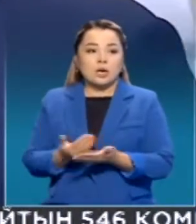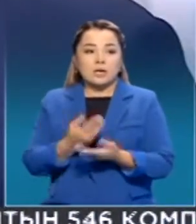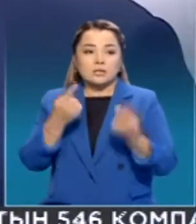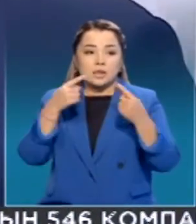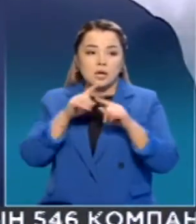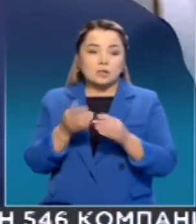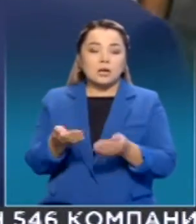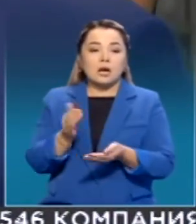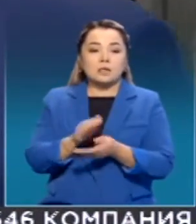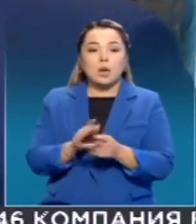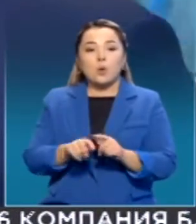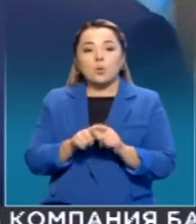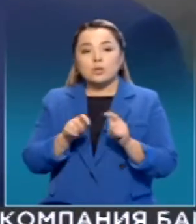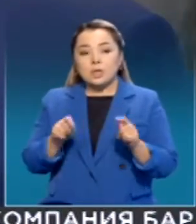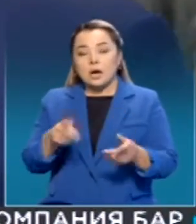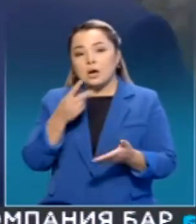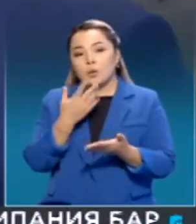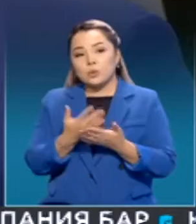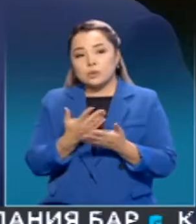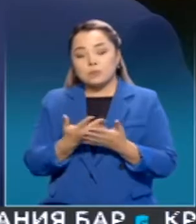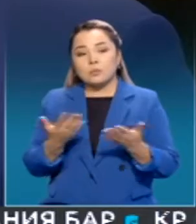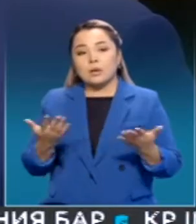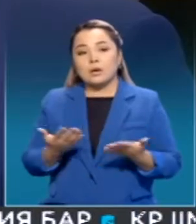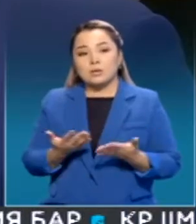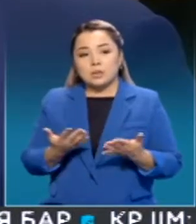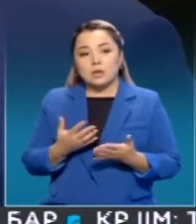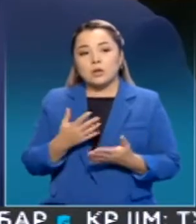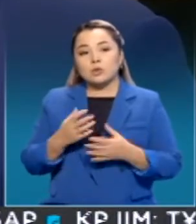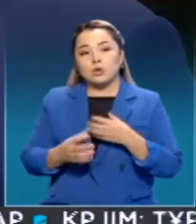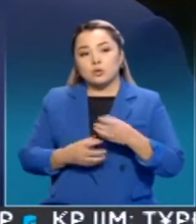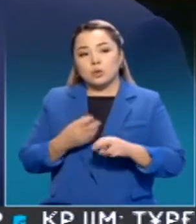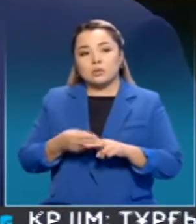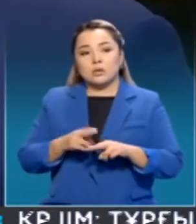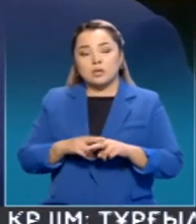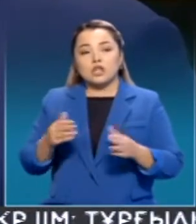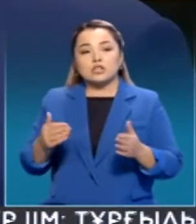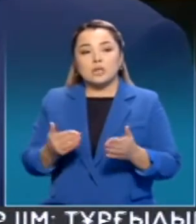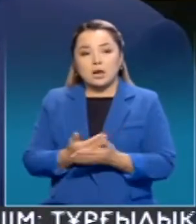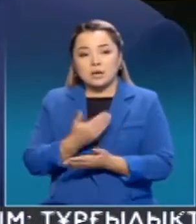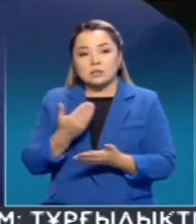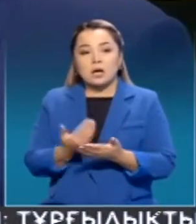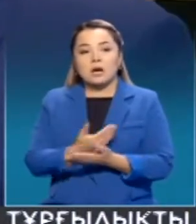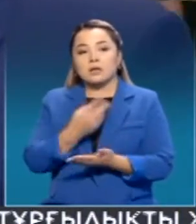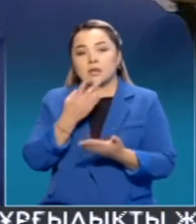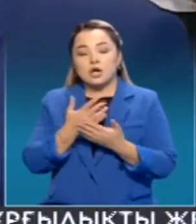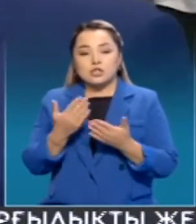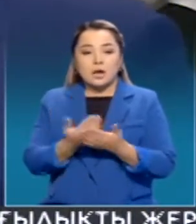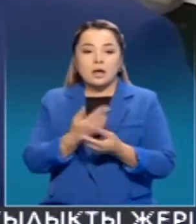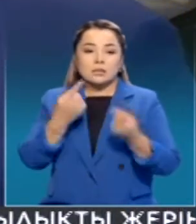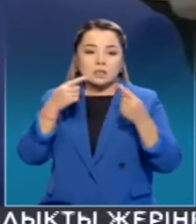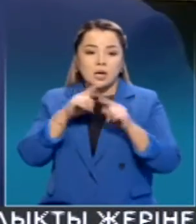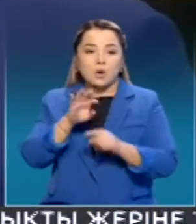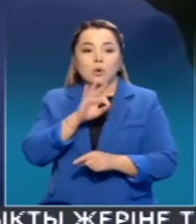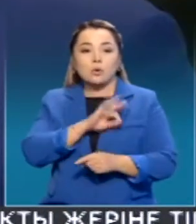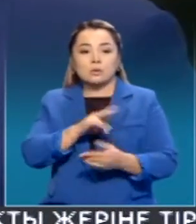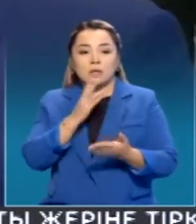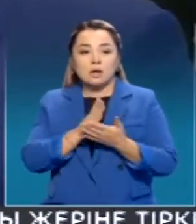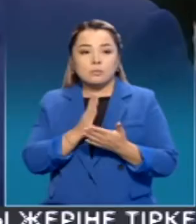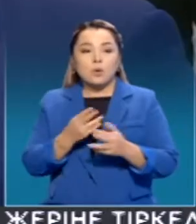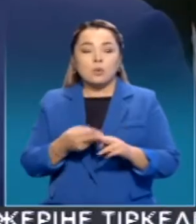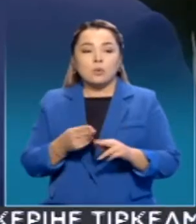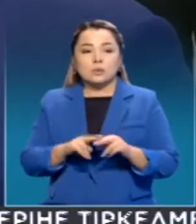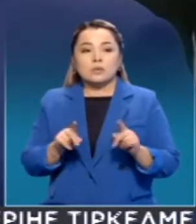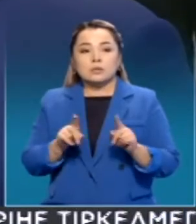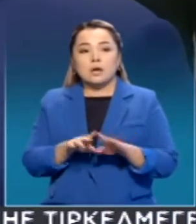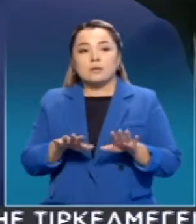көрсетіп, қандай бүгін дүние жүзінде қандай жаңалықтар, қандай жаңа технология қолданылып жатыр, сон осы